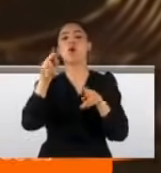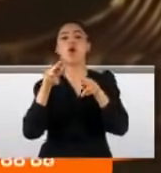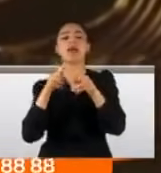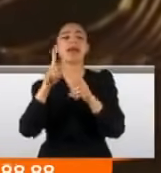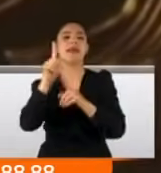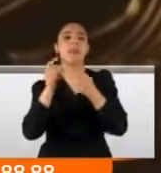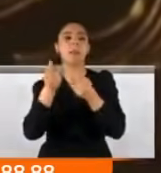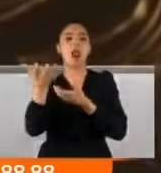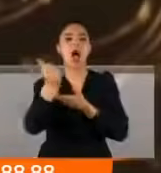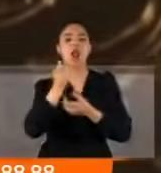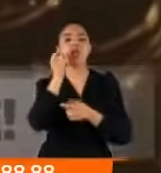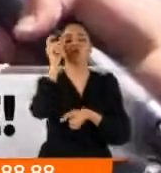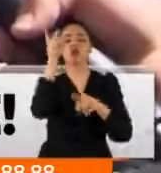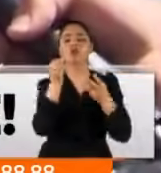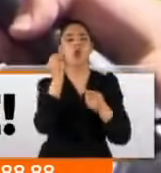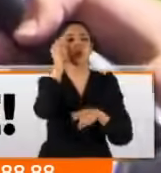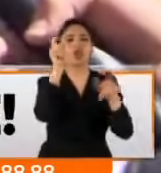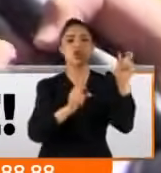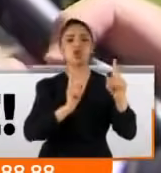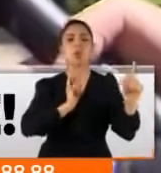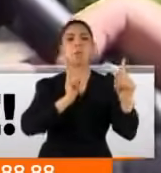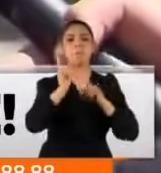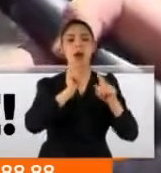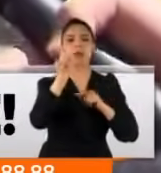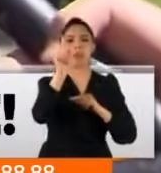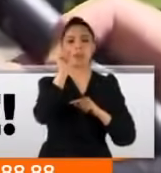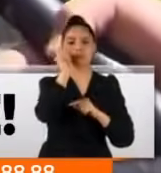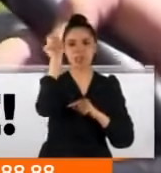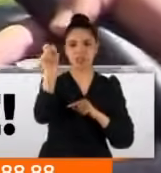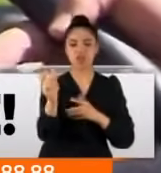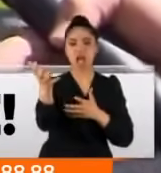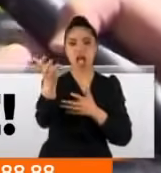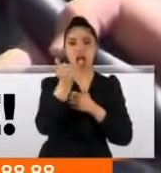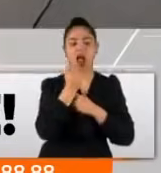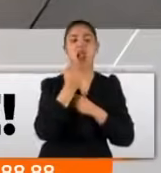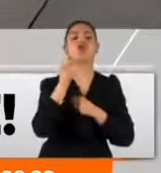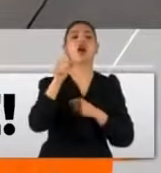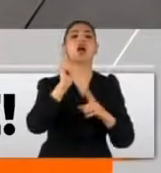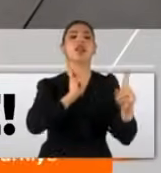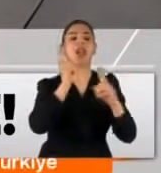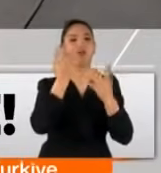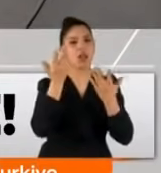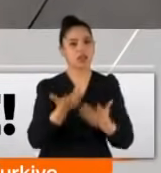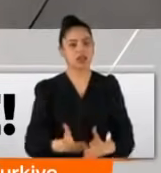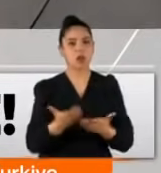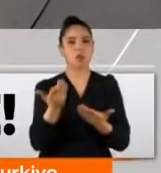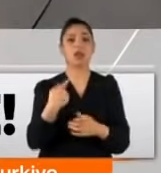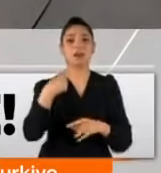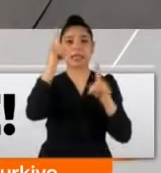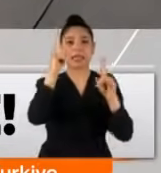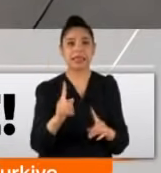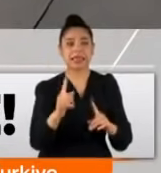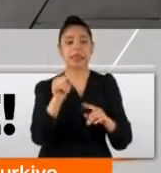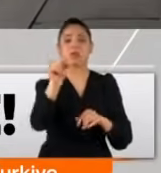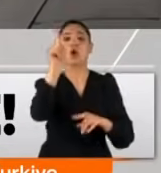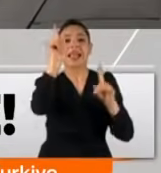kaybedenler savcılığa koştu. Mahkeme o mağdurlardan birini açtı, alacak davasını kabul etti. Burada ilkleri yaşıyoruz. Yani bu açılan